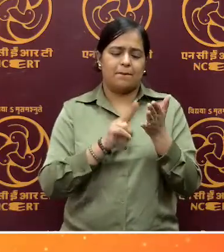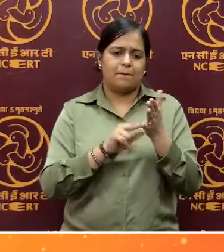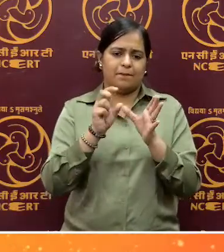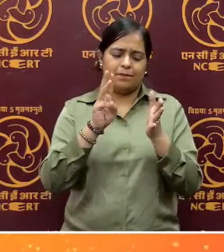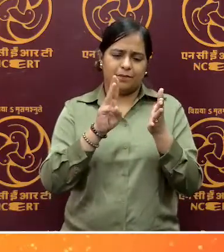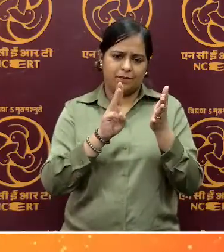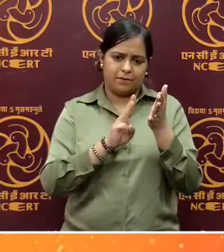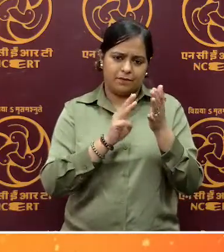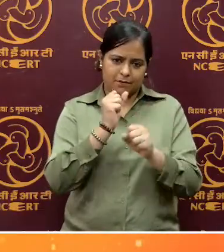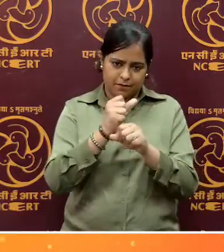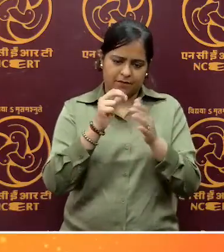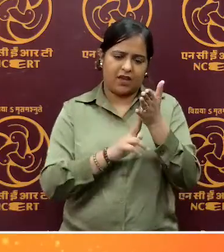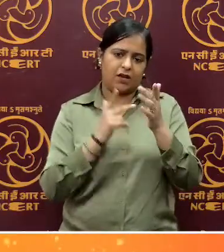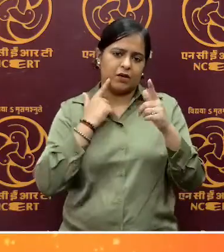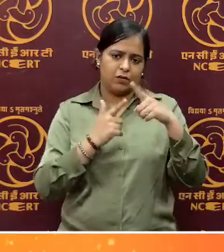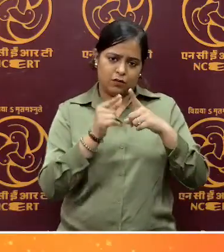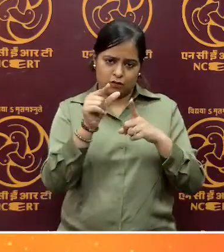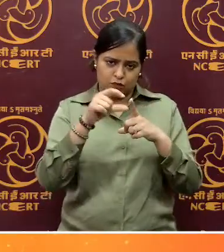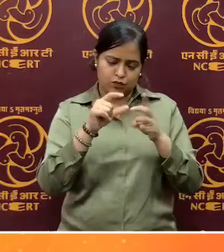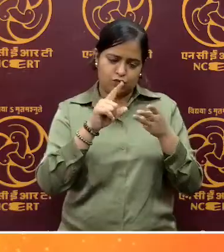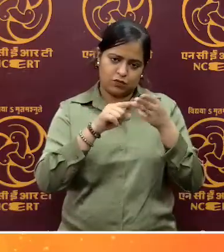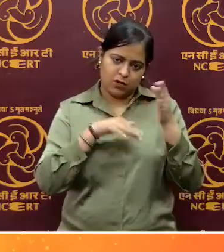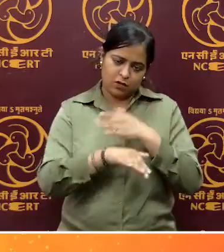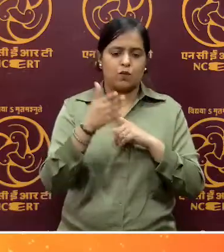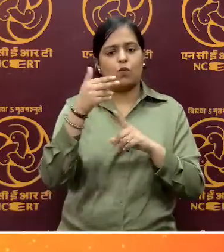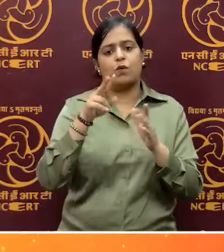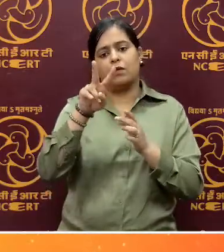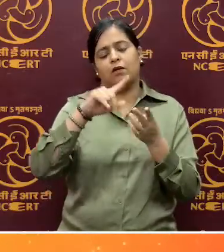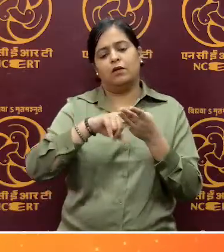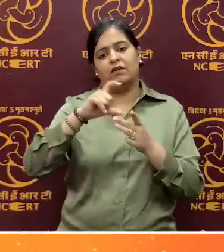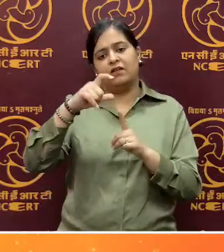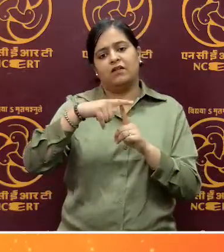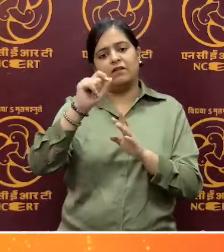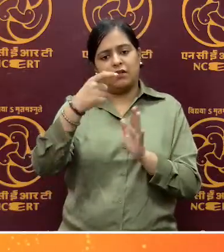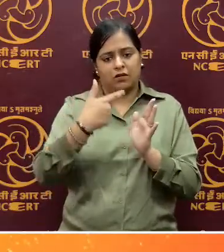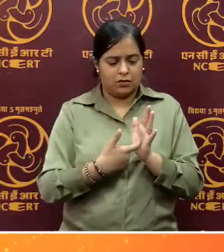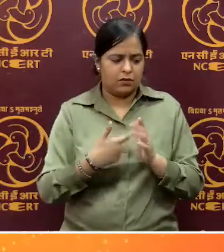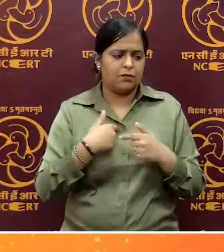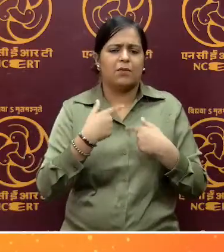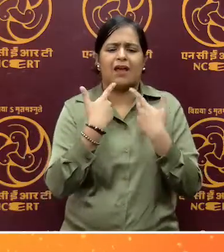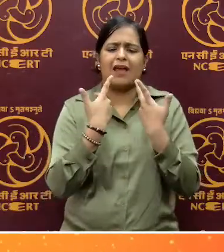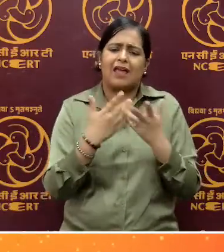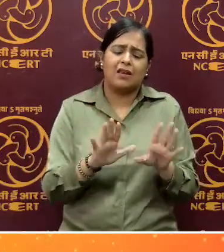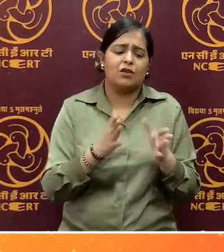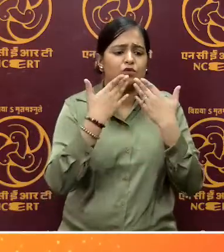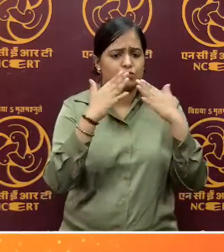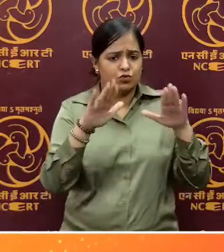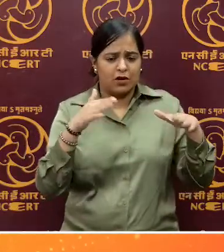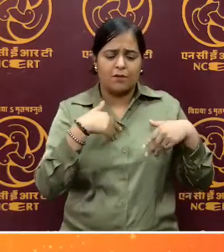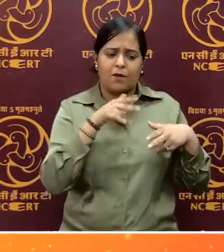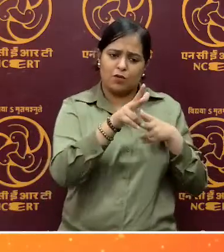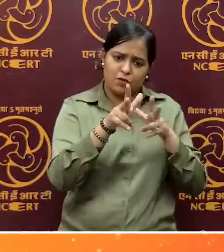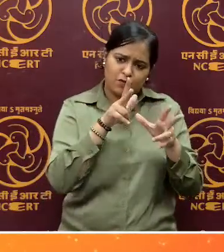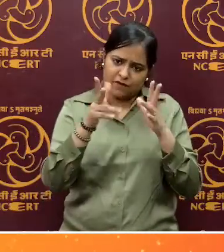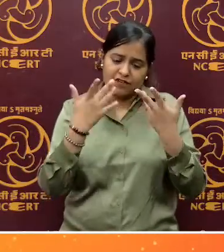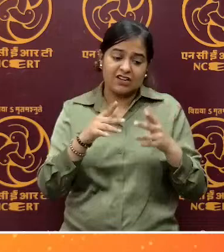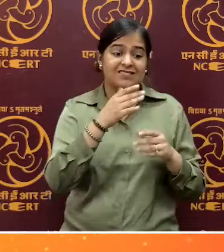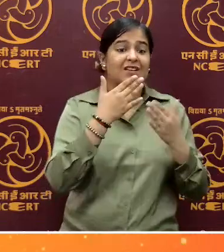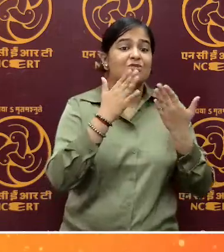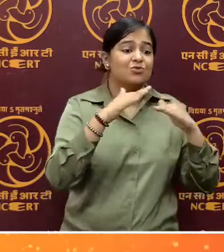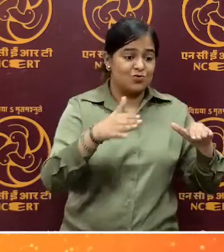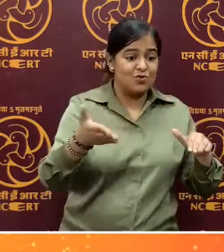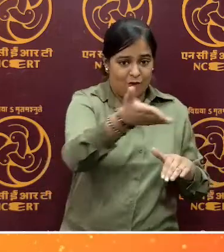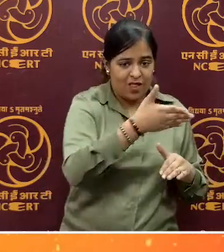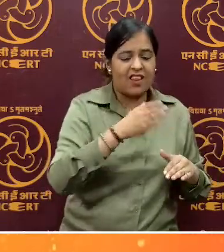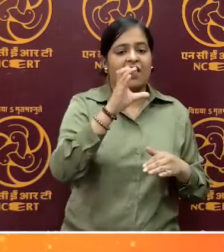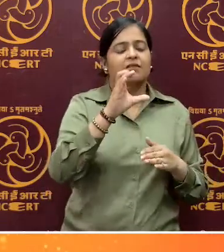known as vectors. Right. तो मैं हर बच्चों को ये बोलती हूँ, each child is a vector because they do